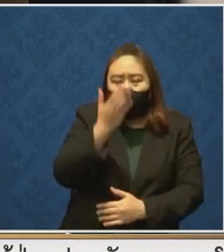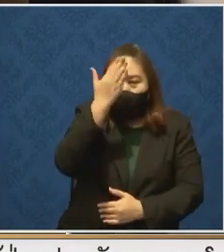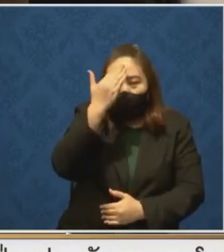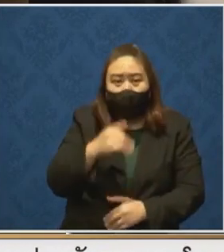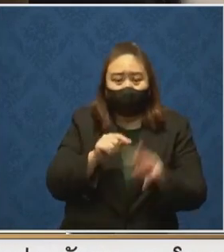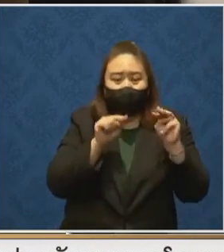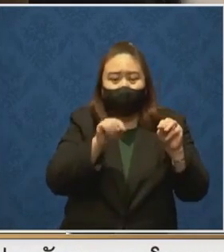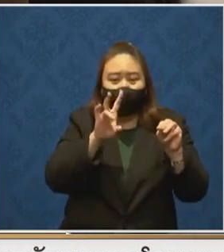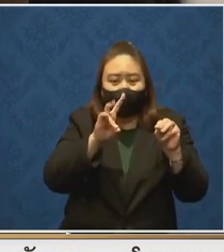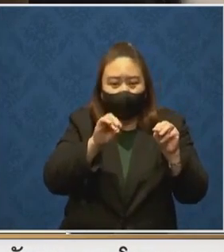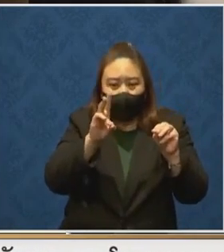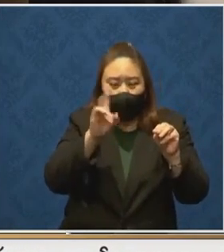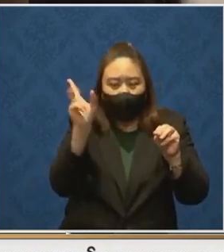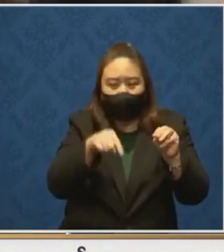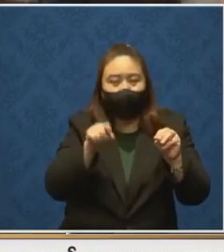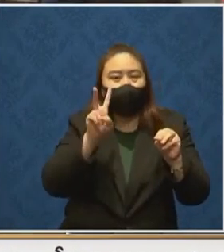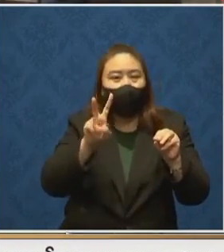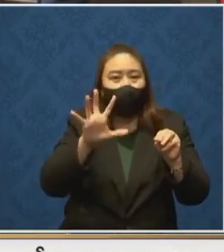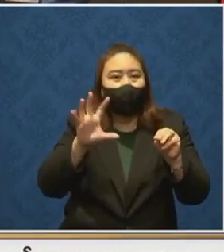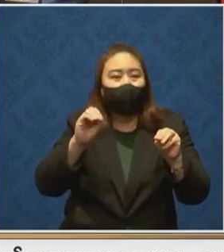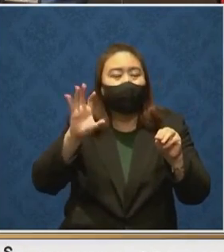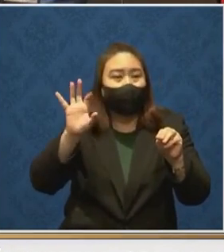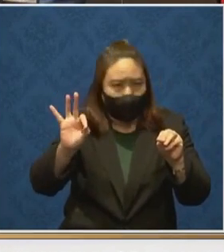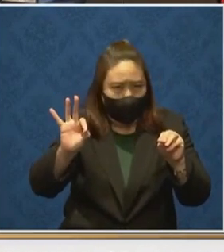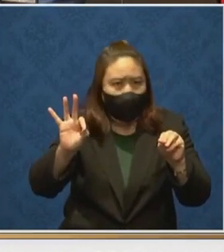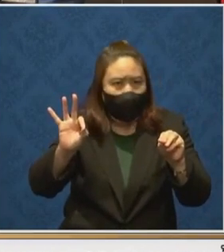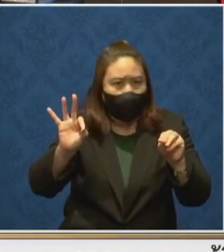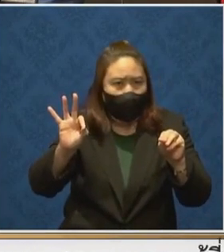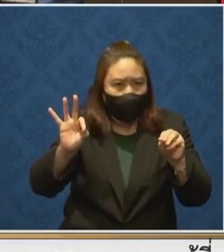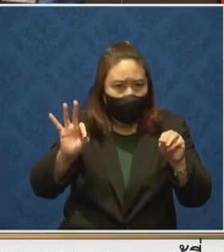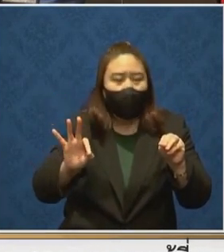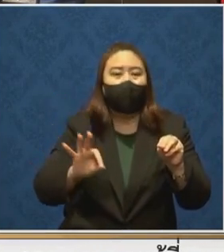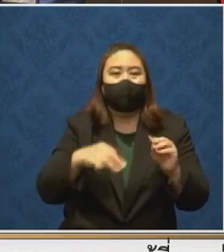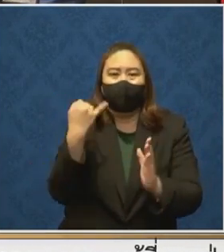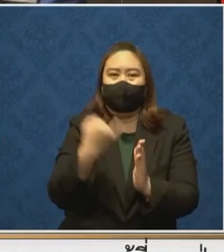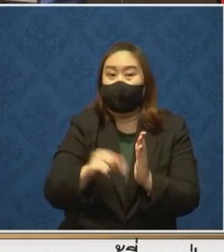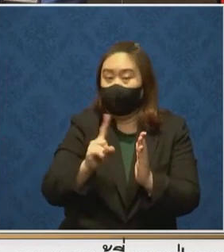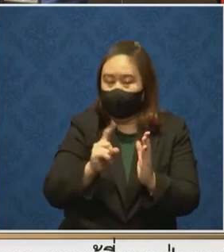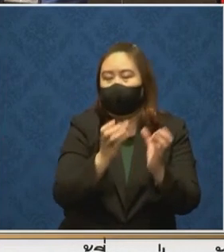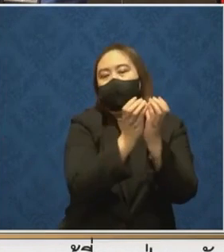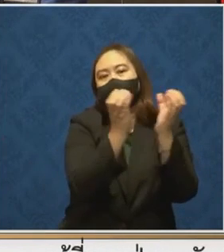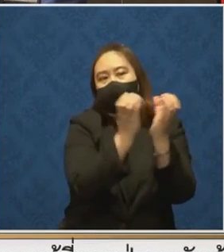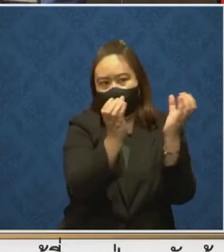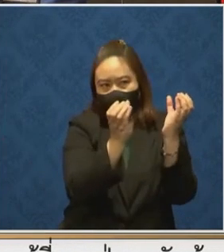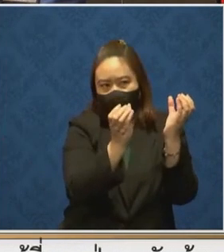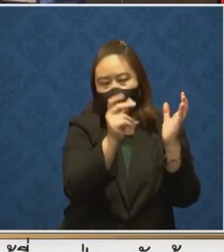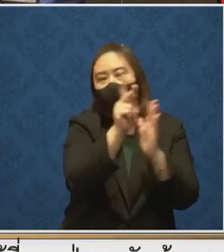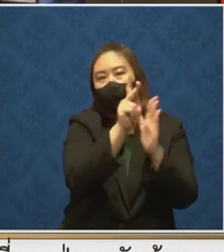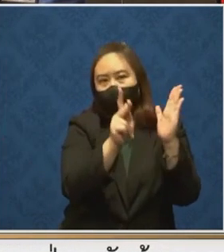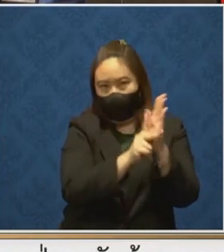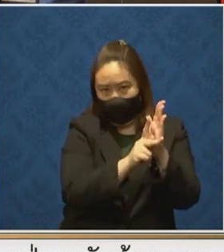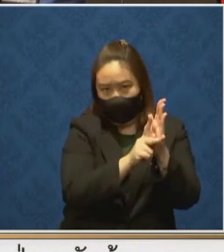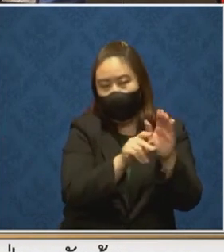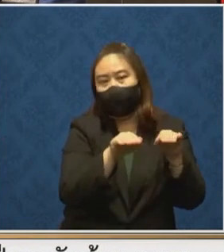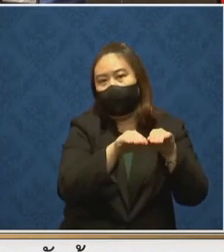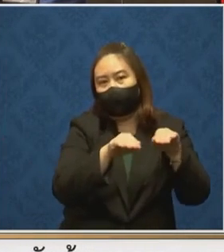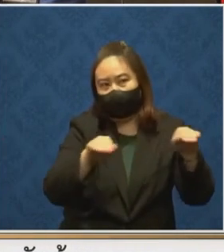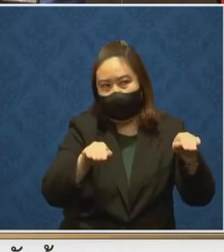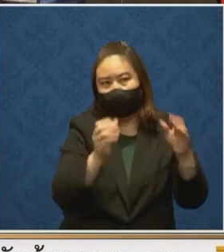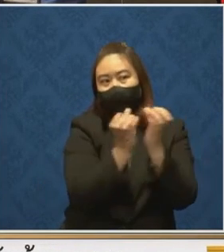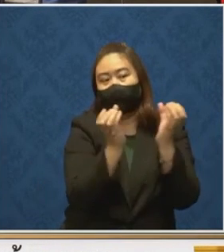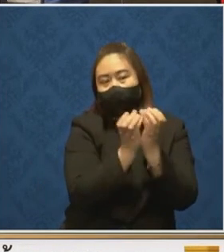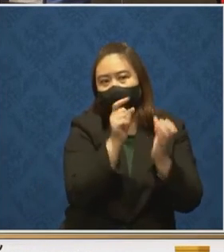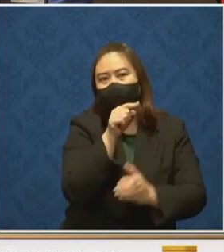ตรา 72 ทับ 2,159ถือเปการกระทำผิดต่รัฐมนูล,กฎหมายและมาตรฐานทานจริยธรรม